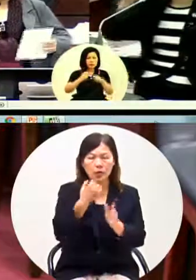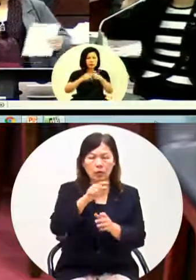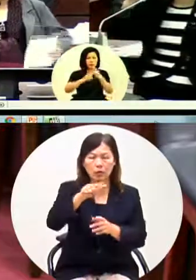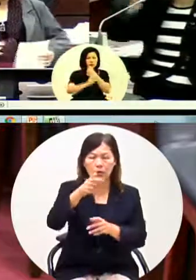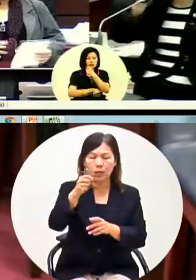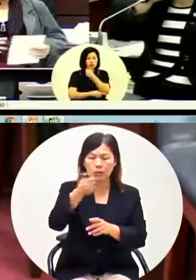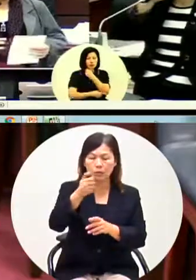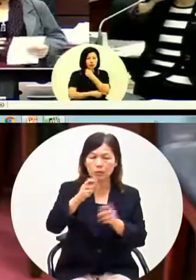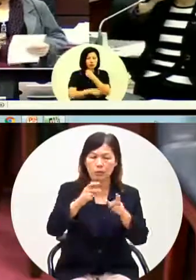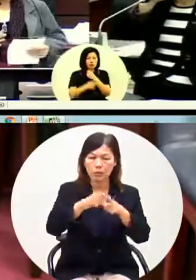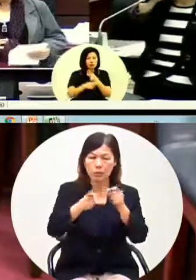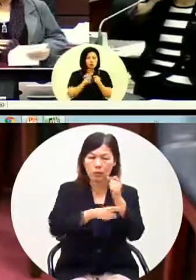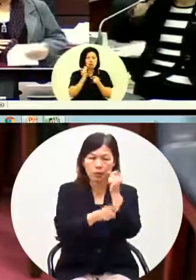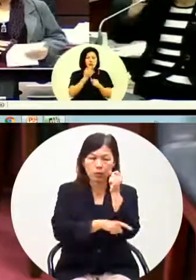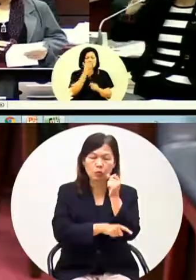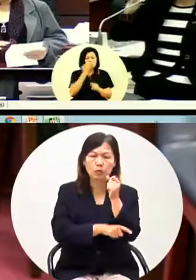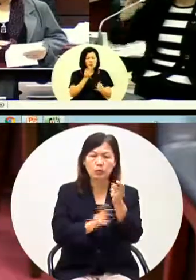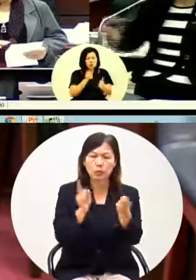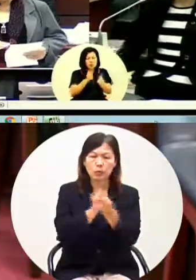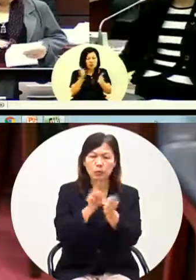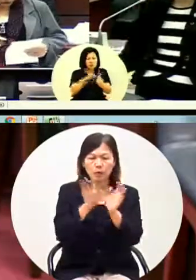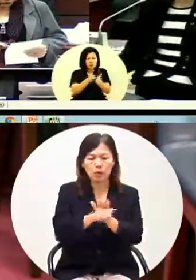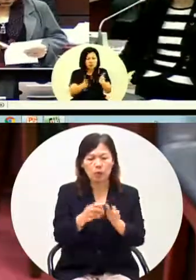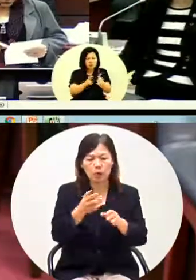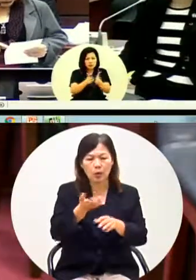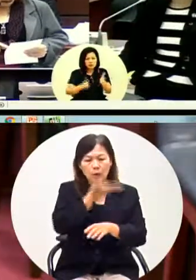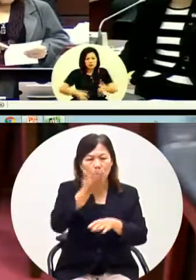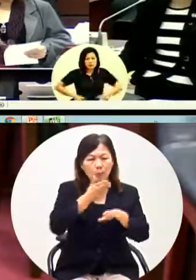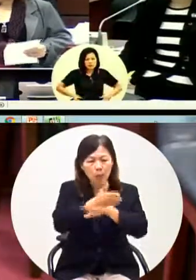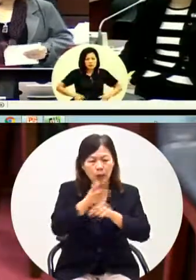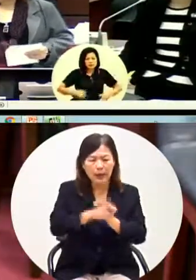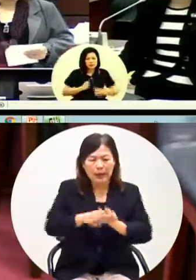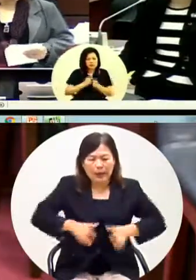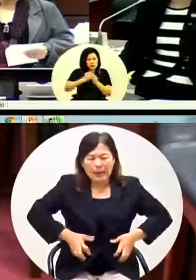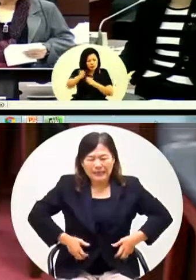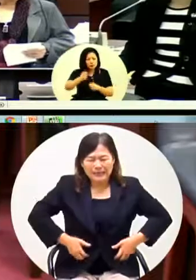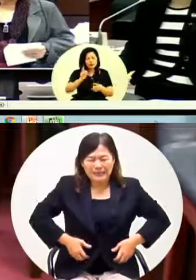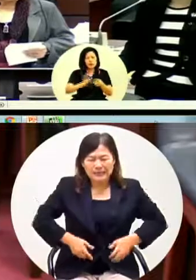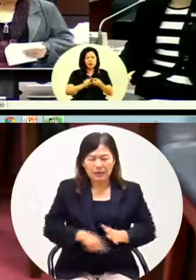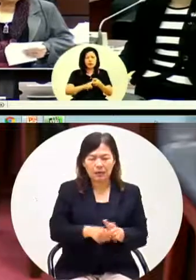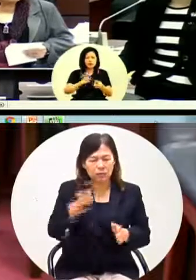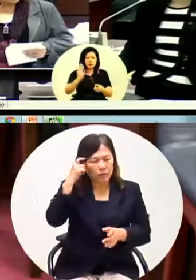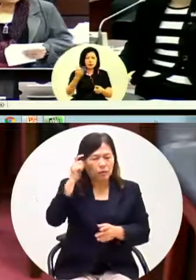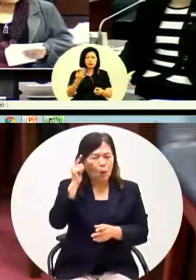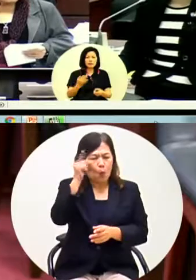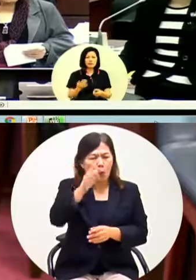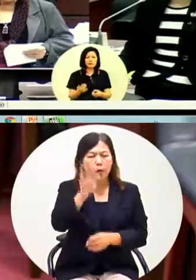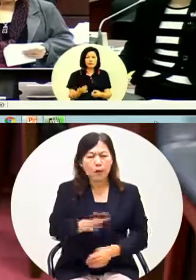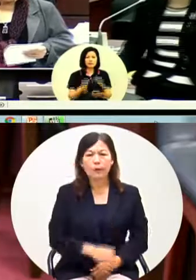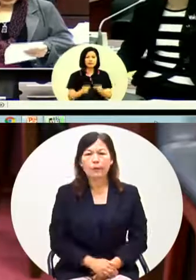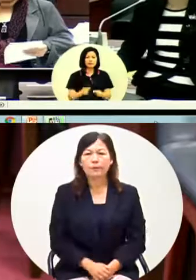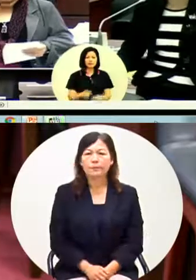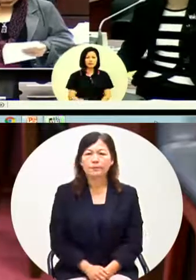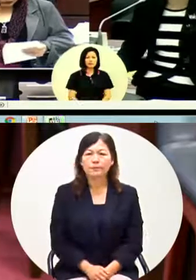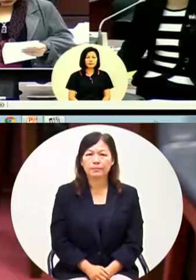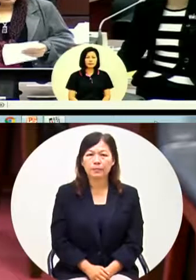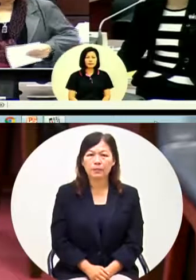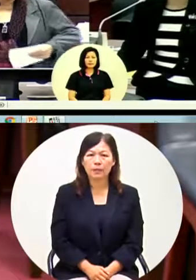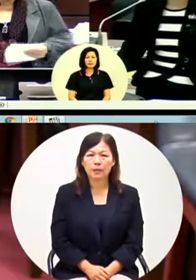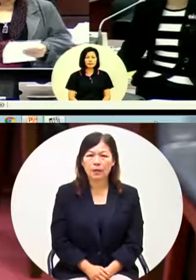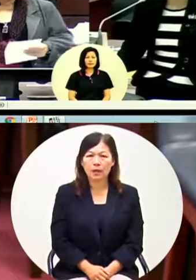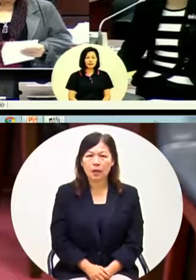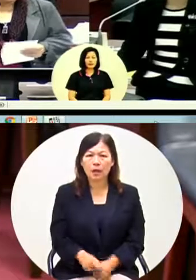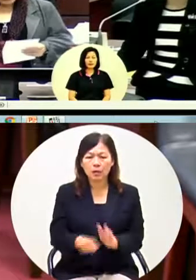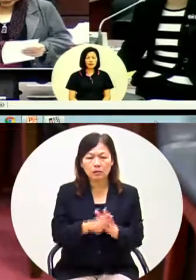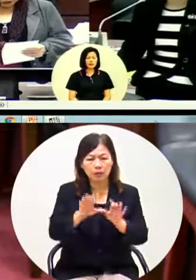坐游览车较紧急，我感觉安尼是伤远。到底咱遐有工地无？你讲观